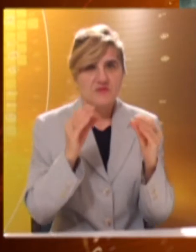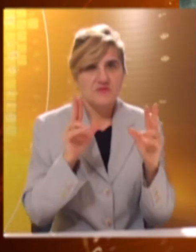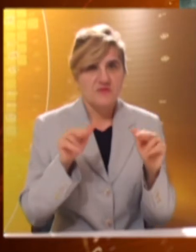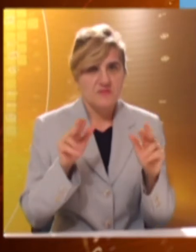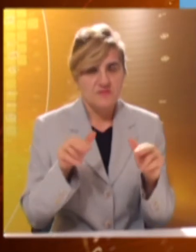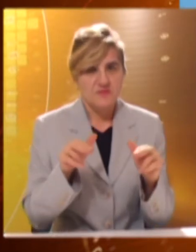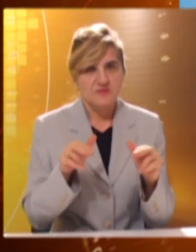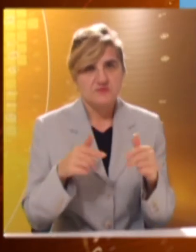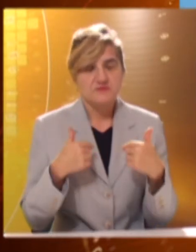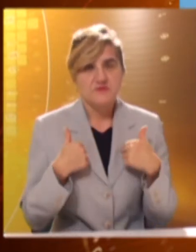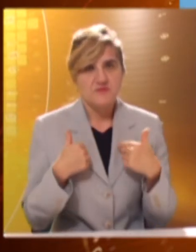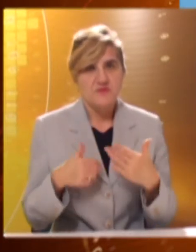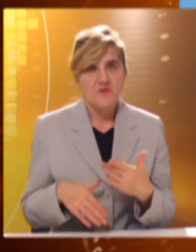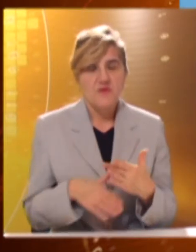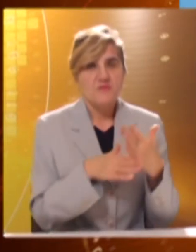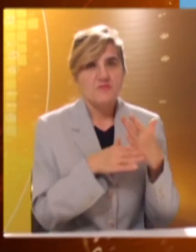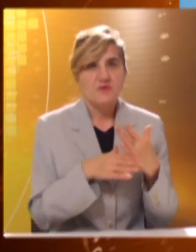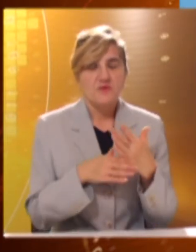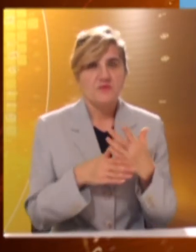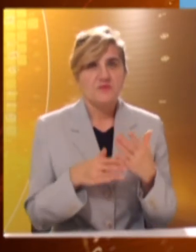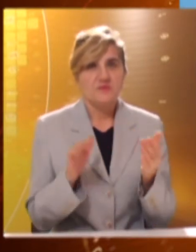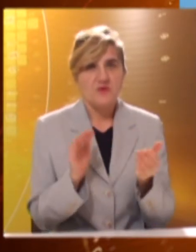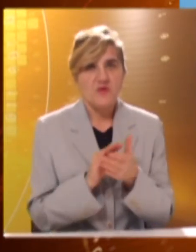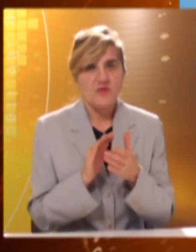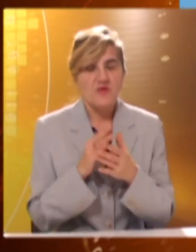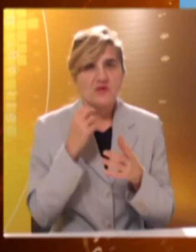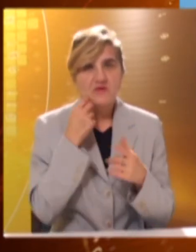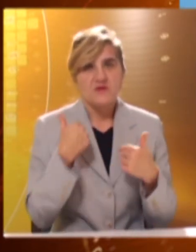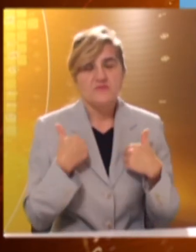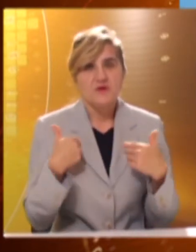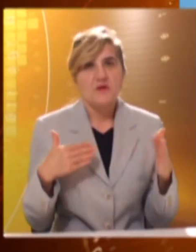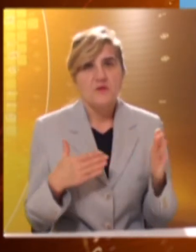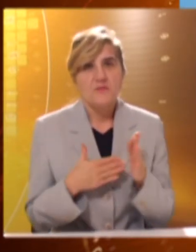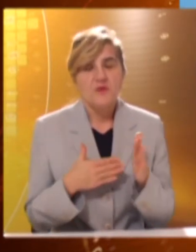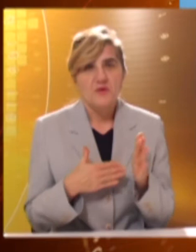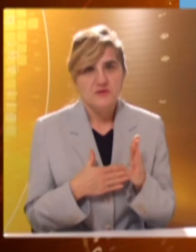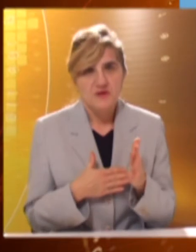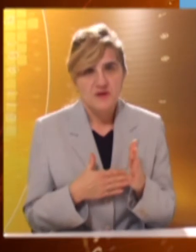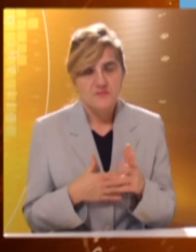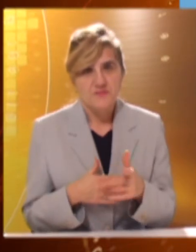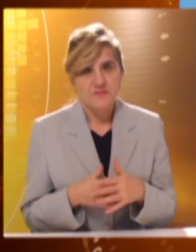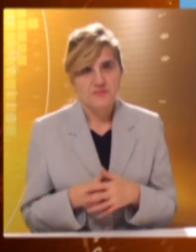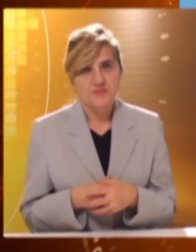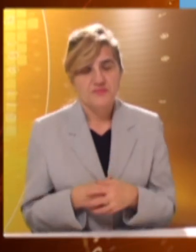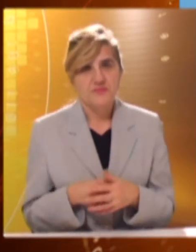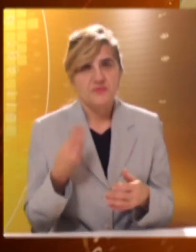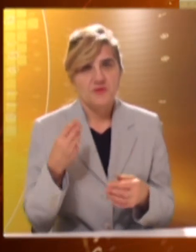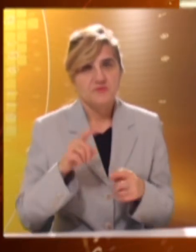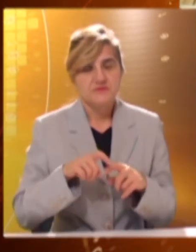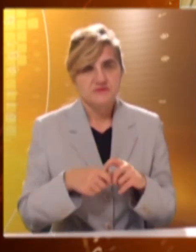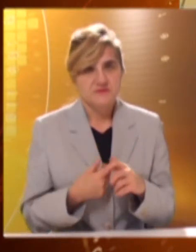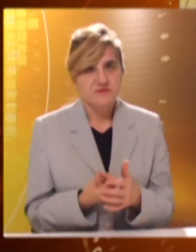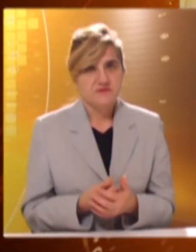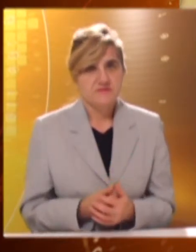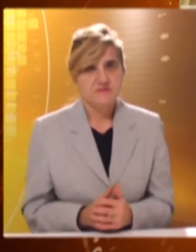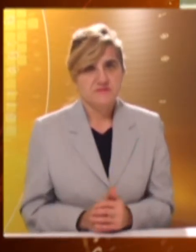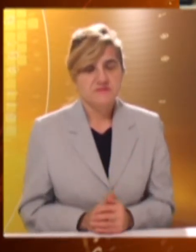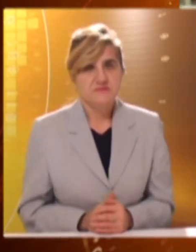mečeve i zaista nam pruža veliku podršku kada je to najpotrebnije i to je jedna od dobrih stvari.